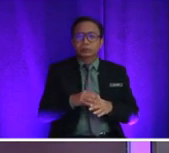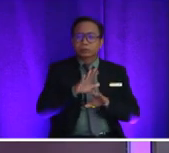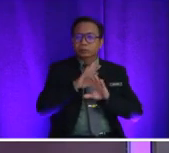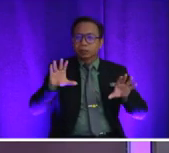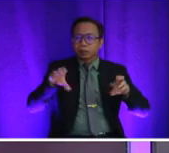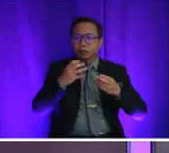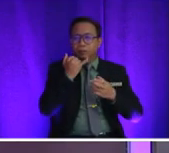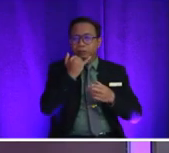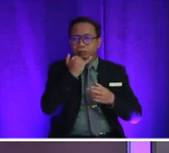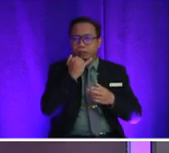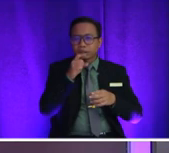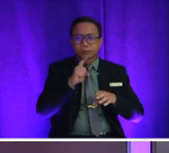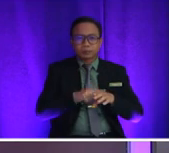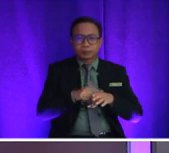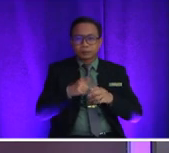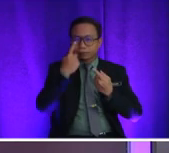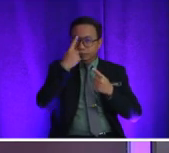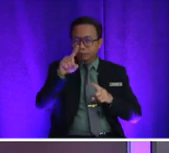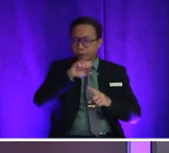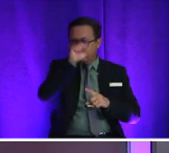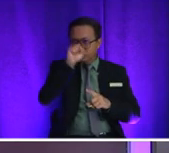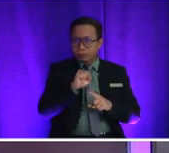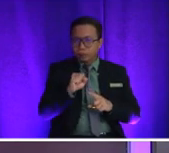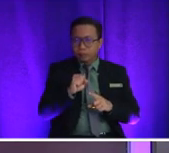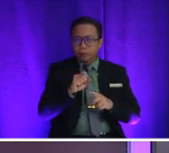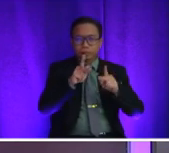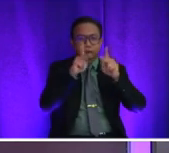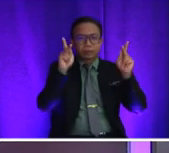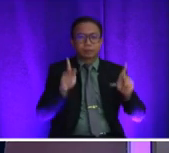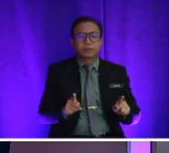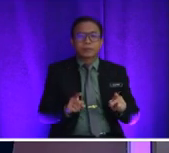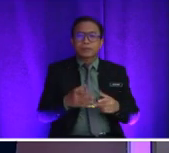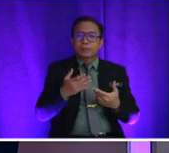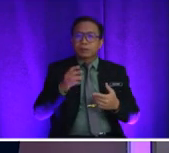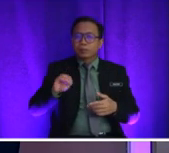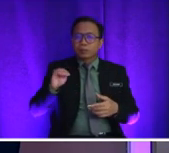melakukan kesalahan sewaktu kita menjawab soal-soalan pemeriksaan oke